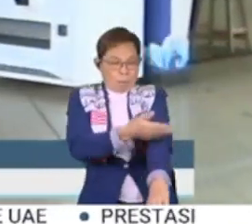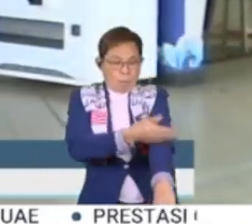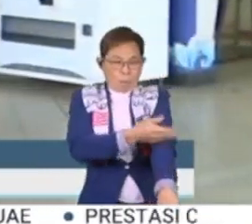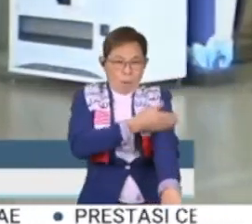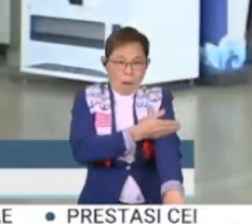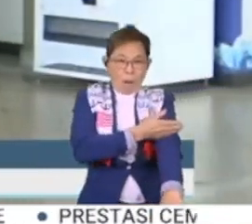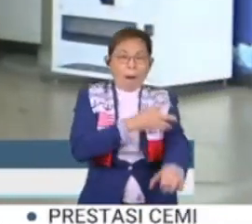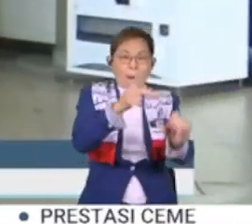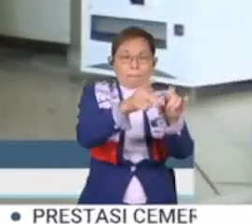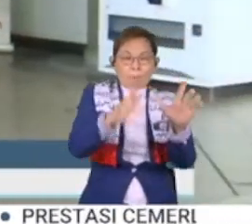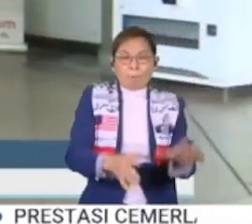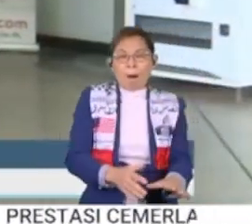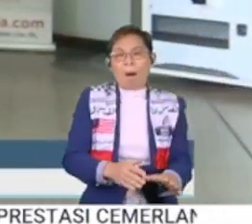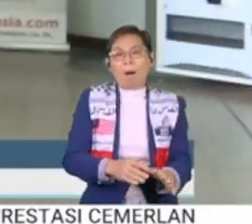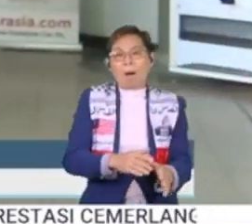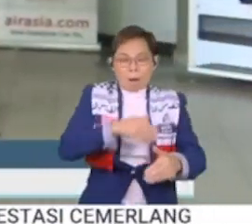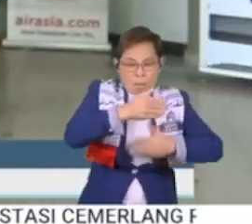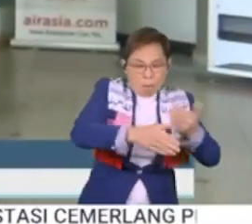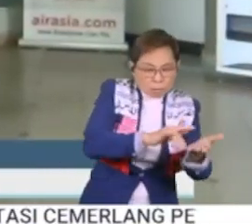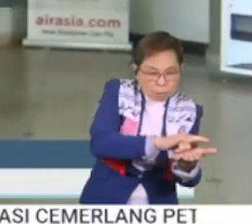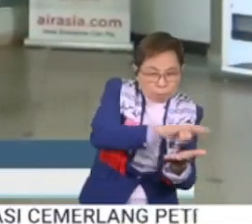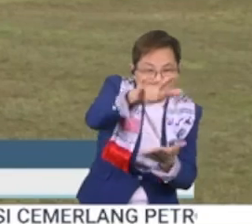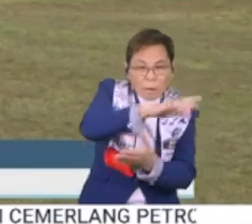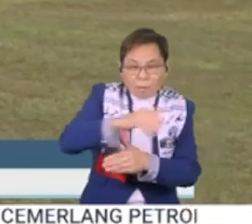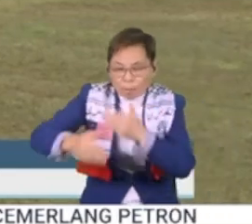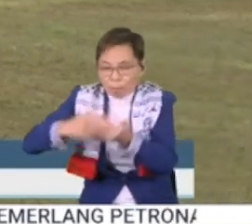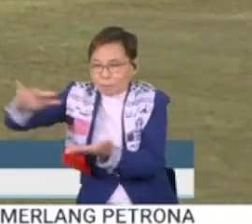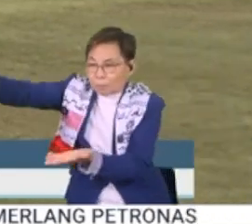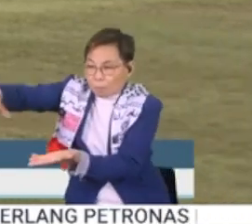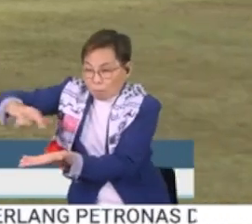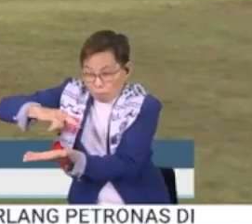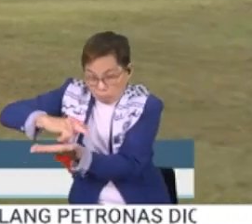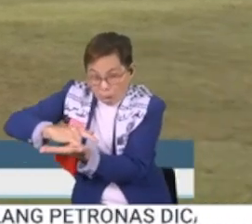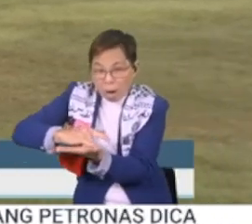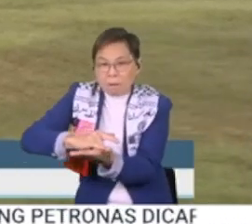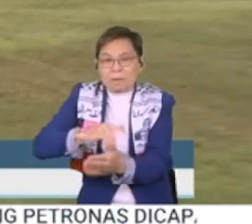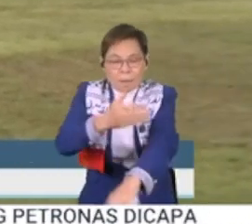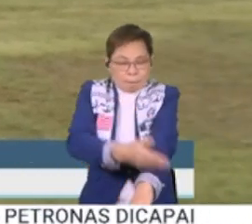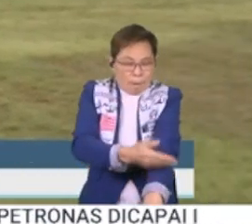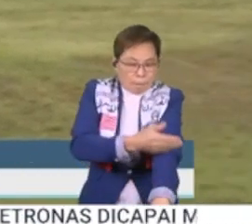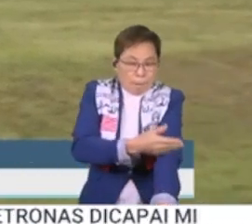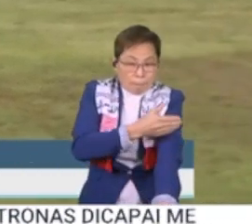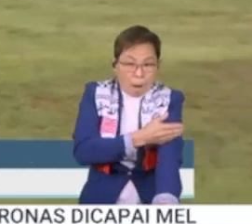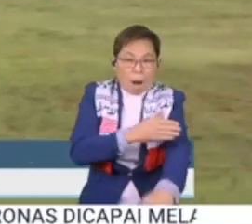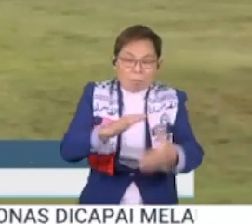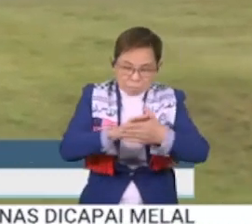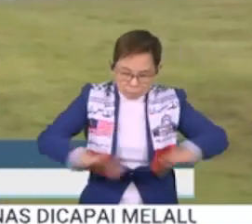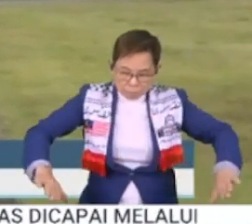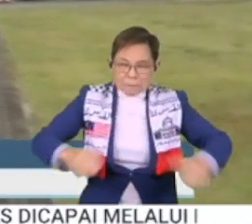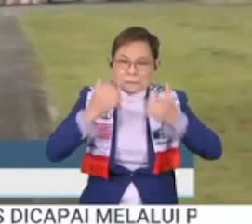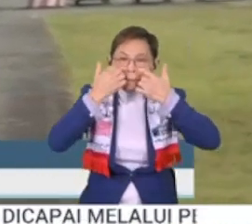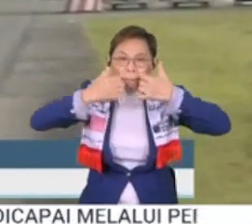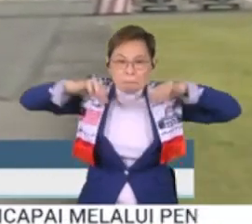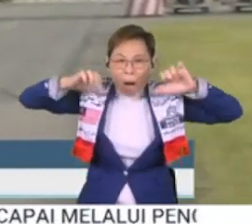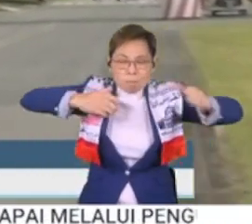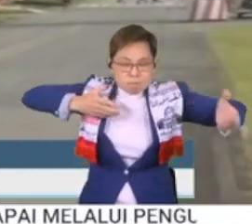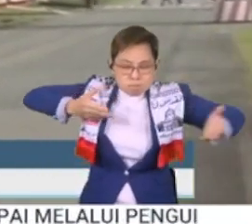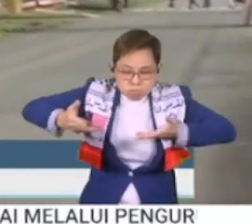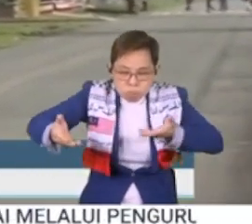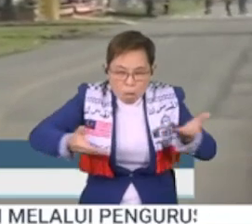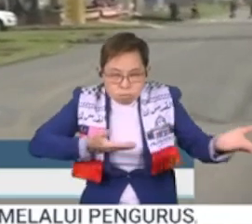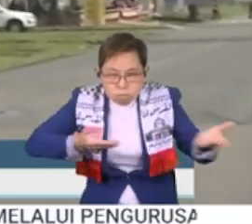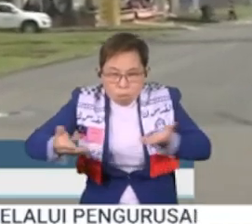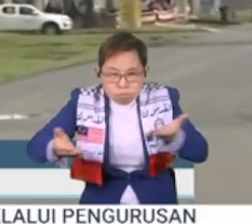kemudahan penumpang untuk Proses pelepasan dan ketibaan di samping meningkatkan tahap keselamatan kecekapan dan perkhidmatan